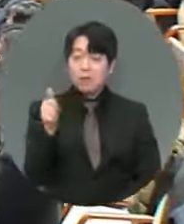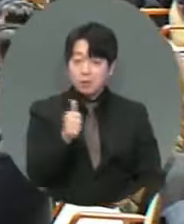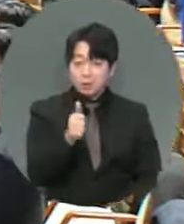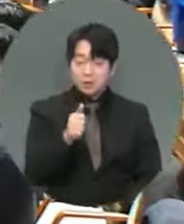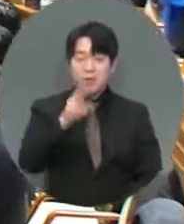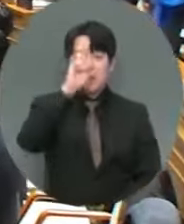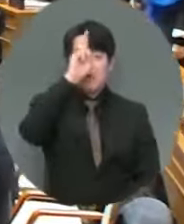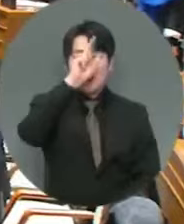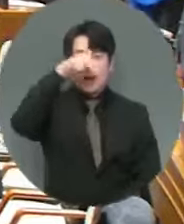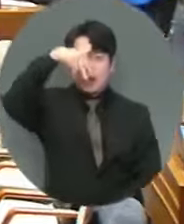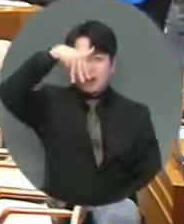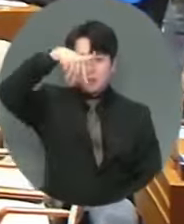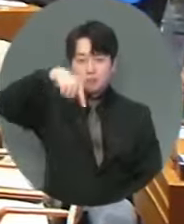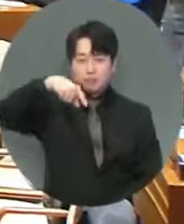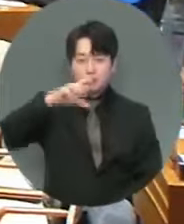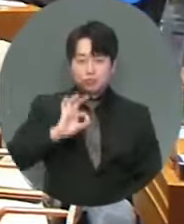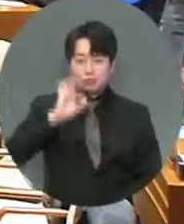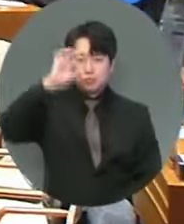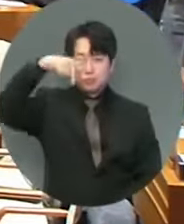박충관 의원,